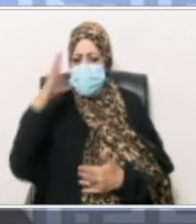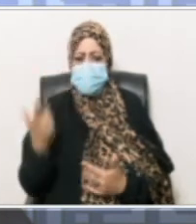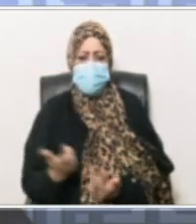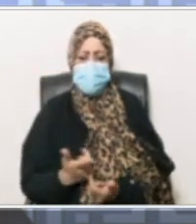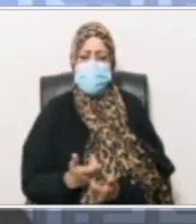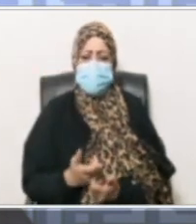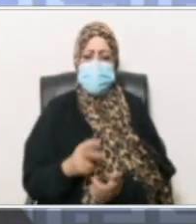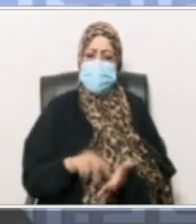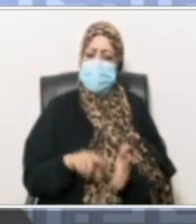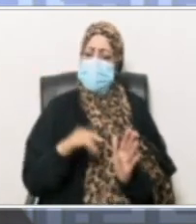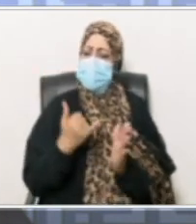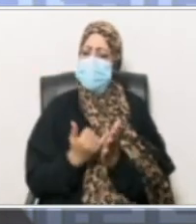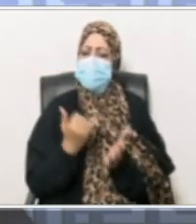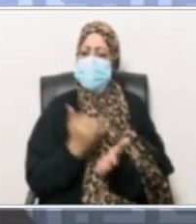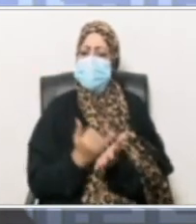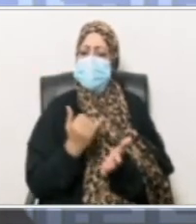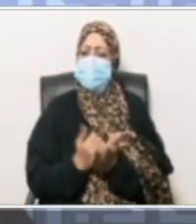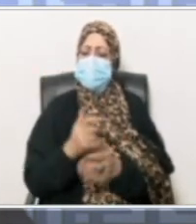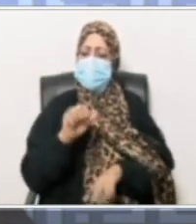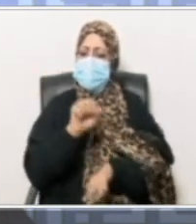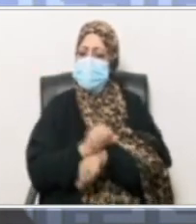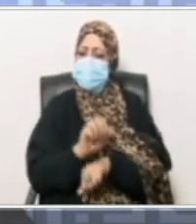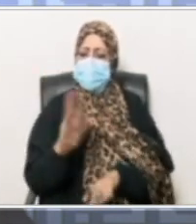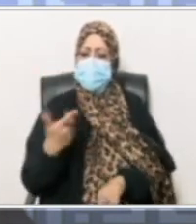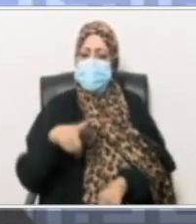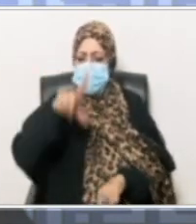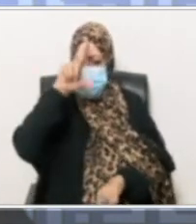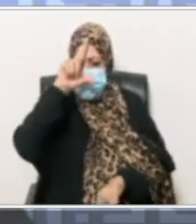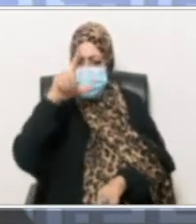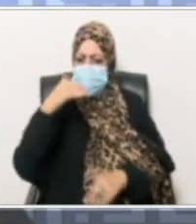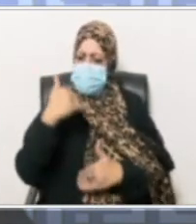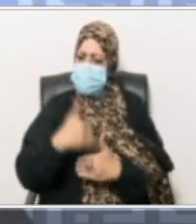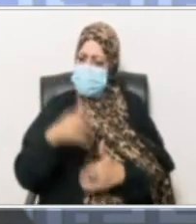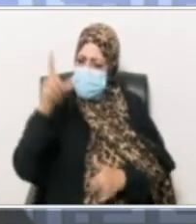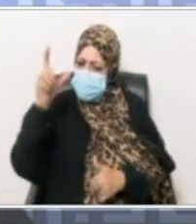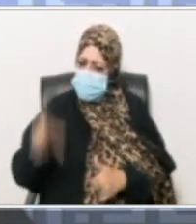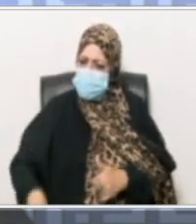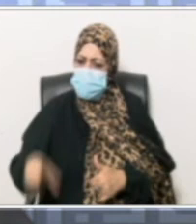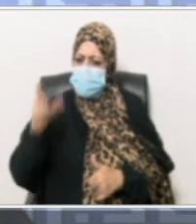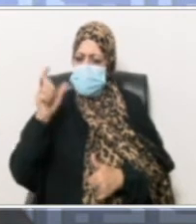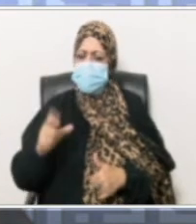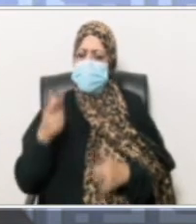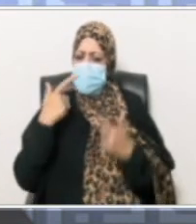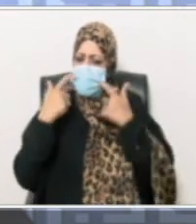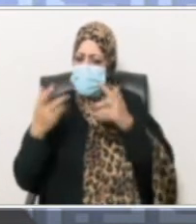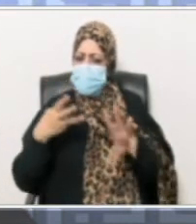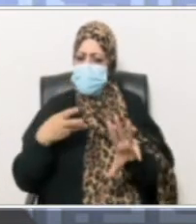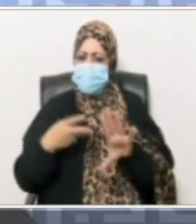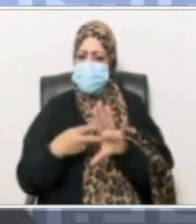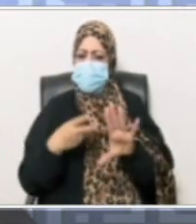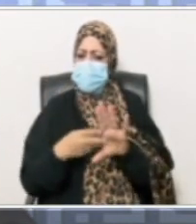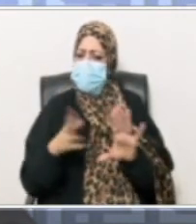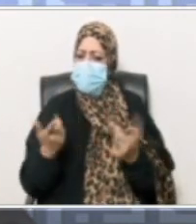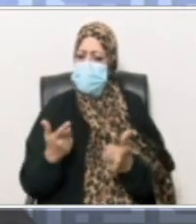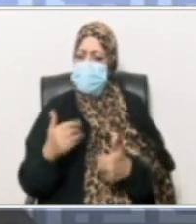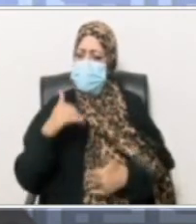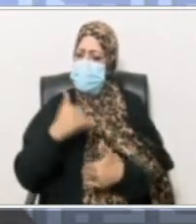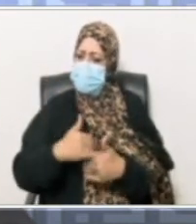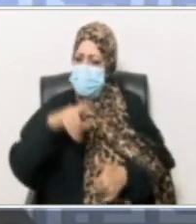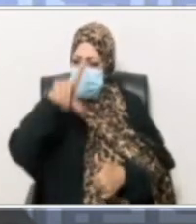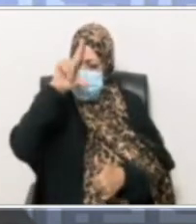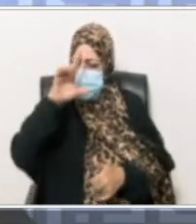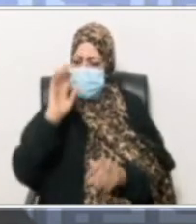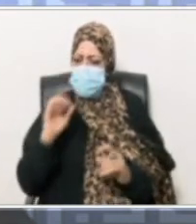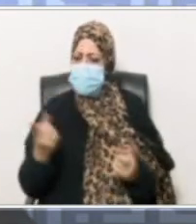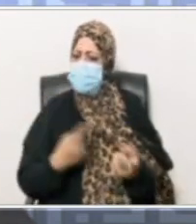النيابية والقضائية والرقابية والنائب العام والنيابات العامة من كثير من القضايا،